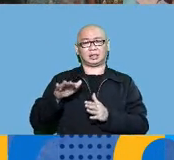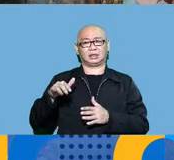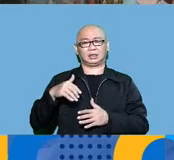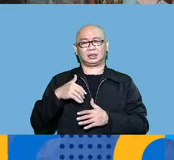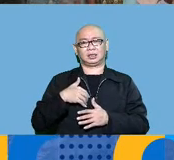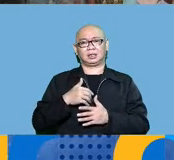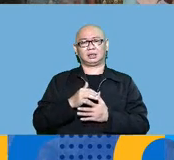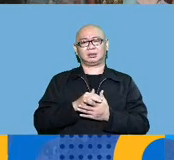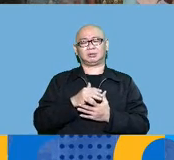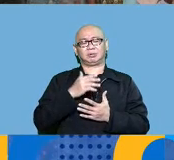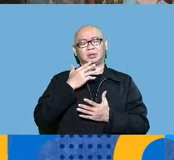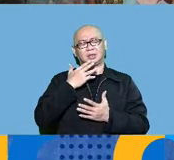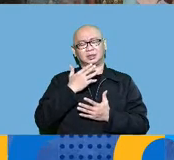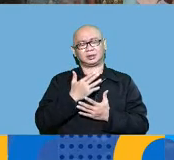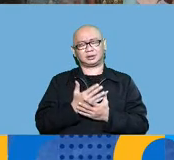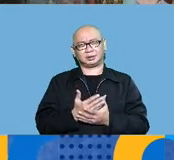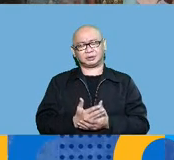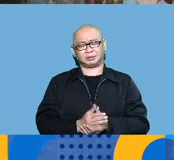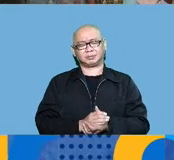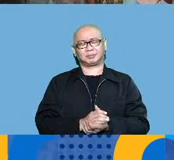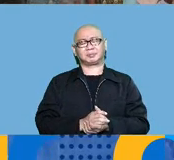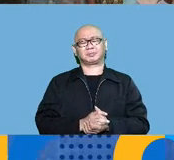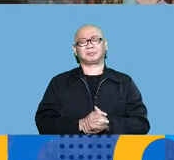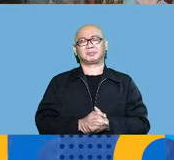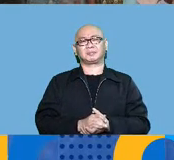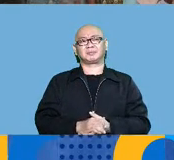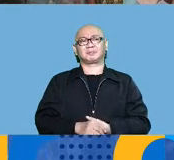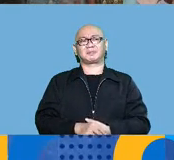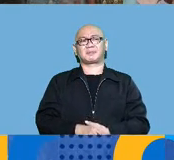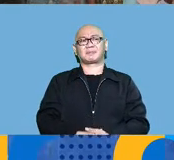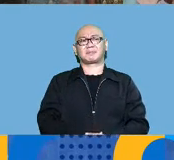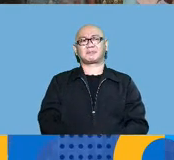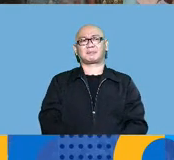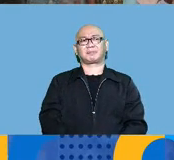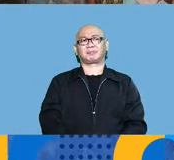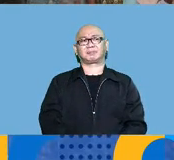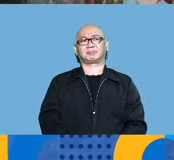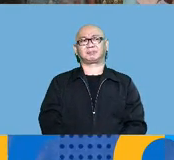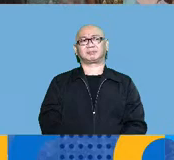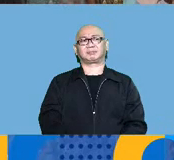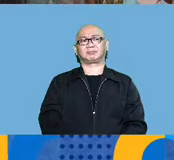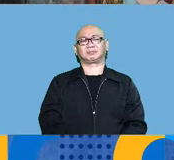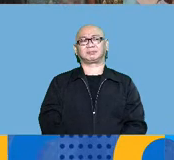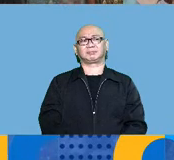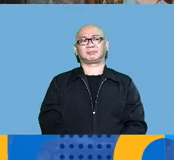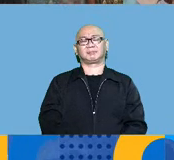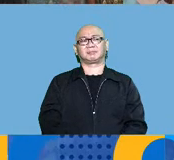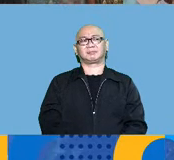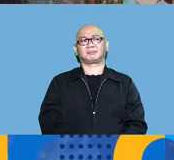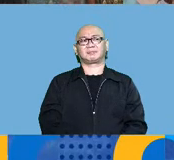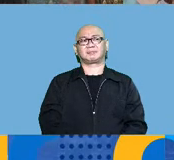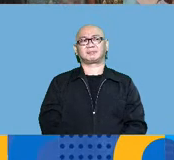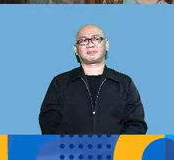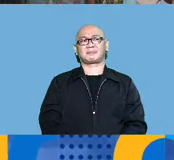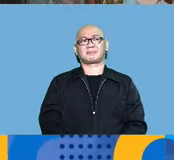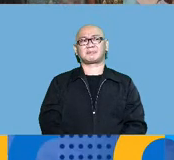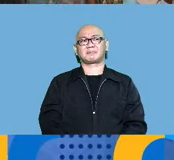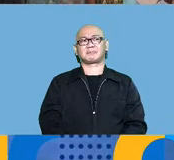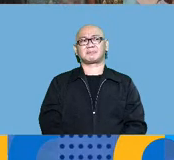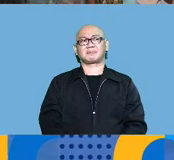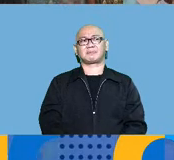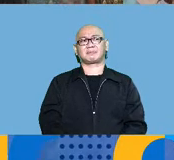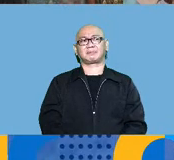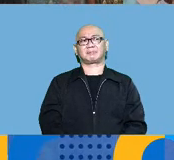Riyati, Taufik Khairul Jamiat, Ahmad Taufan, Aris Wibowo, Sri Lestari,